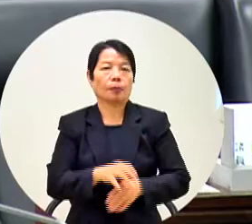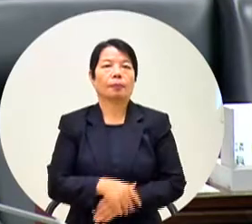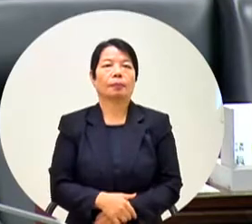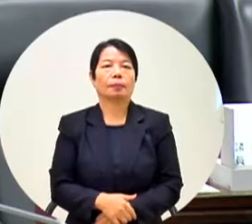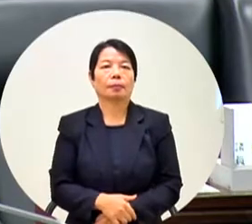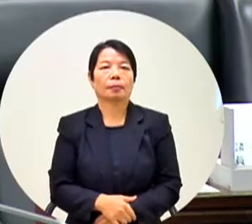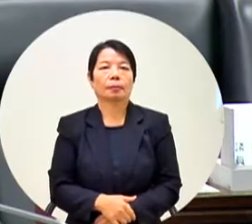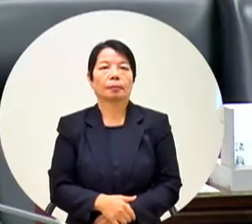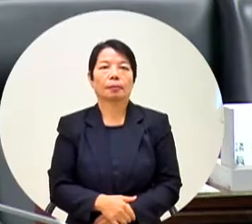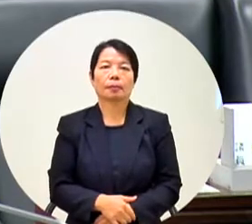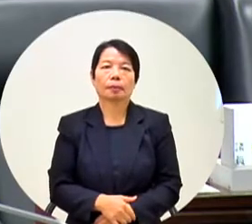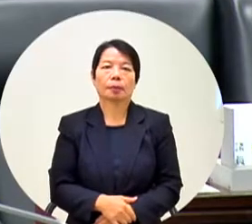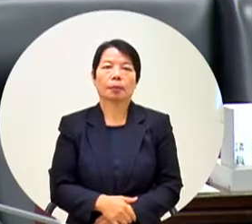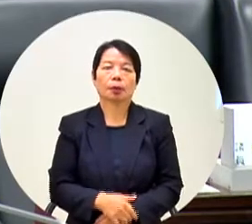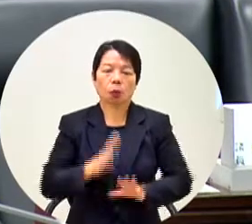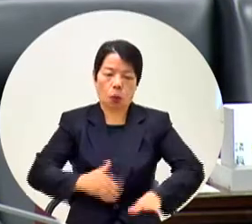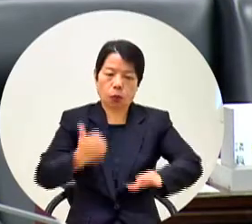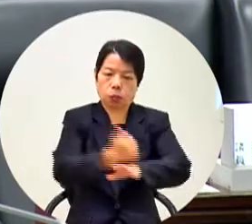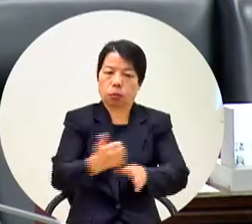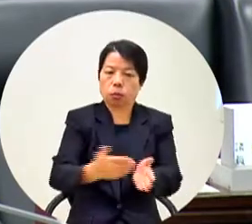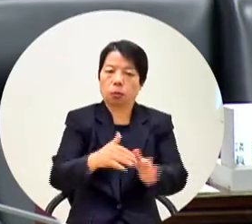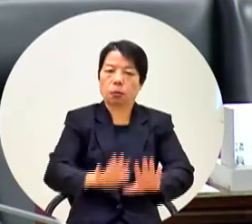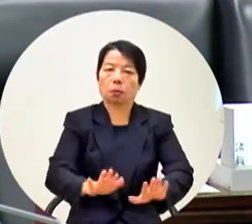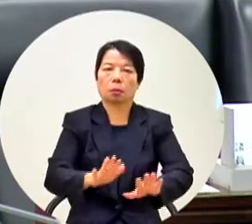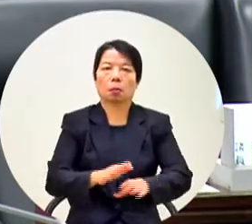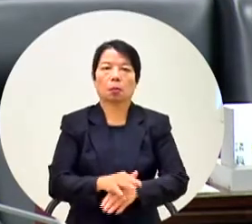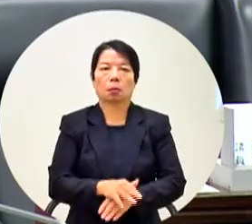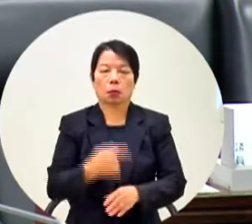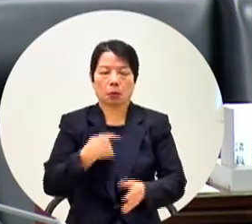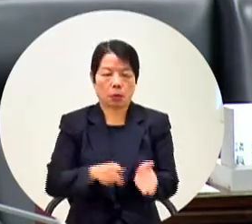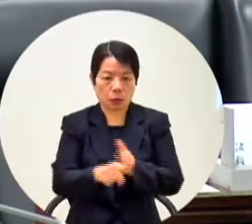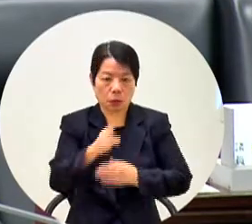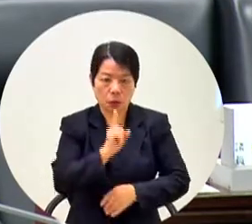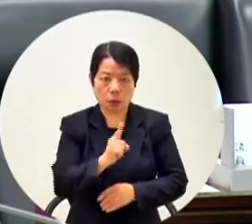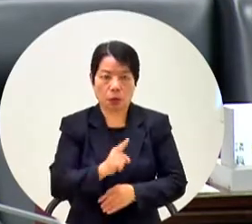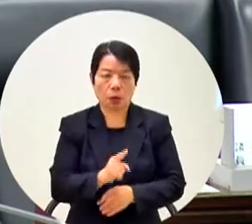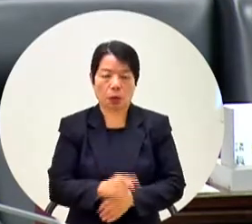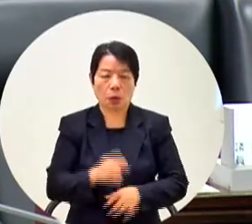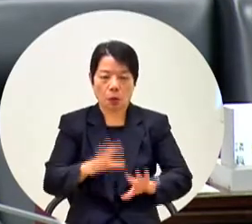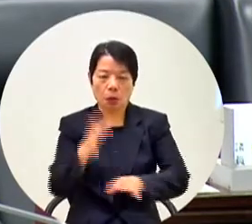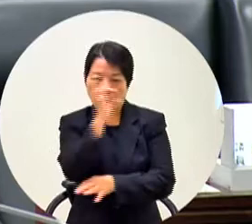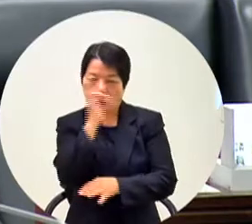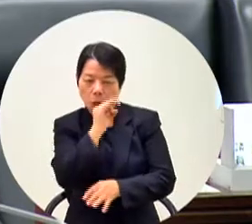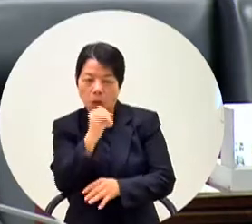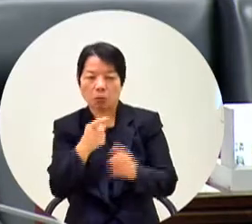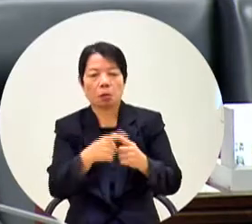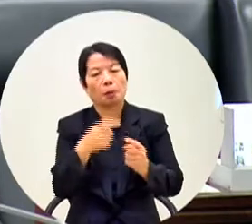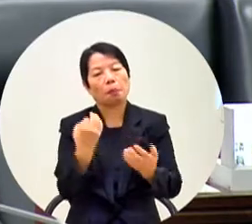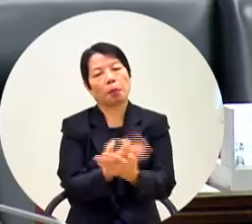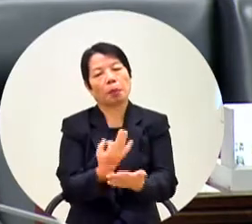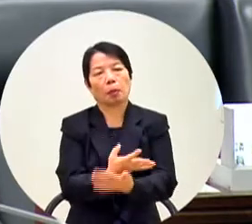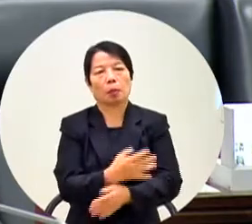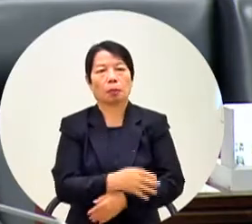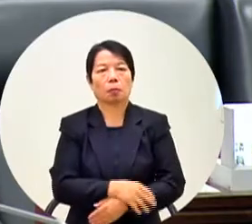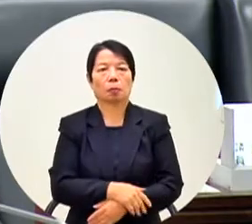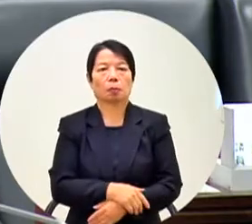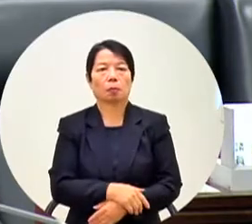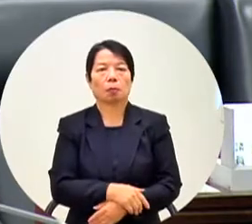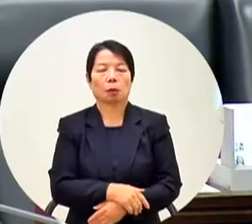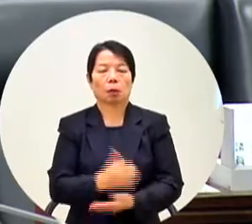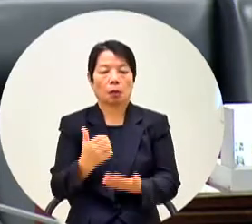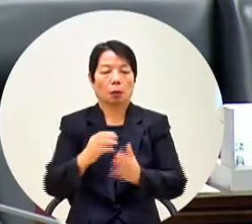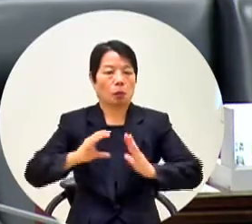证，我就一个证，我一直咧讲，咱的稽查能力不足。咱请局